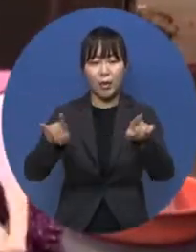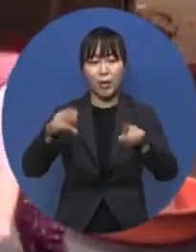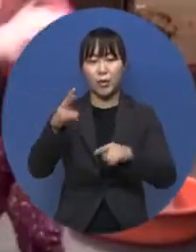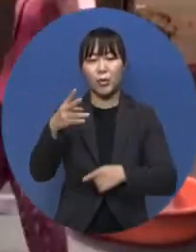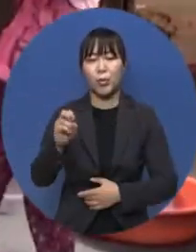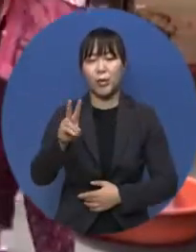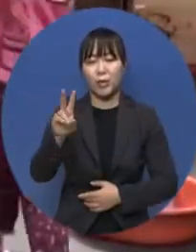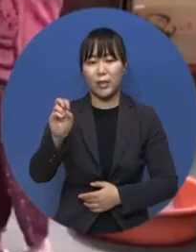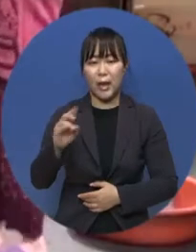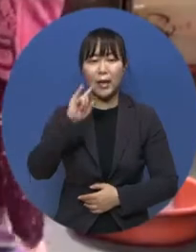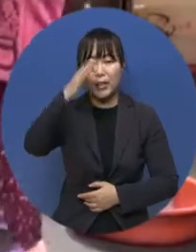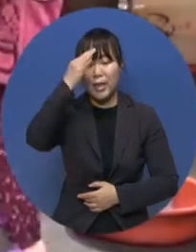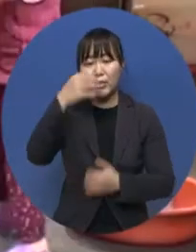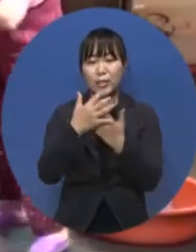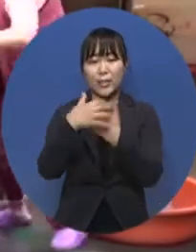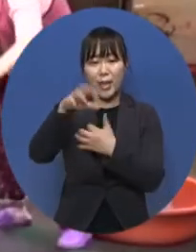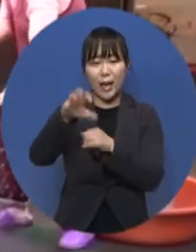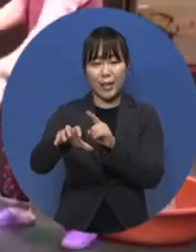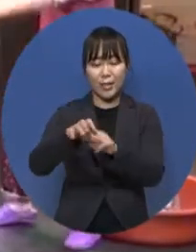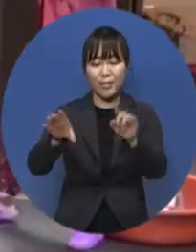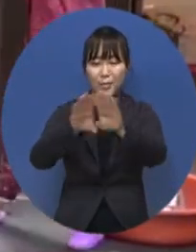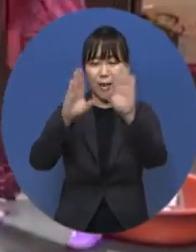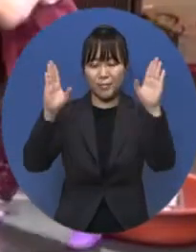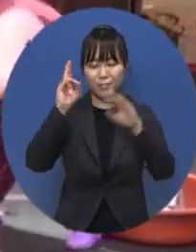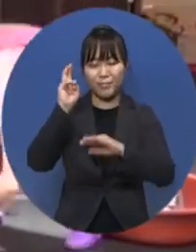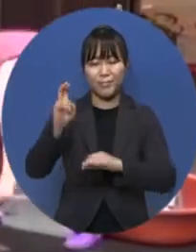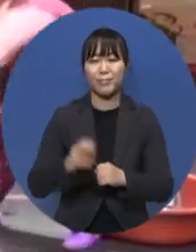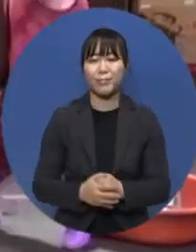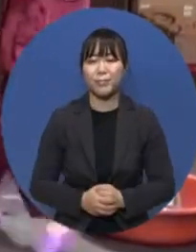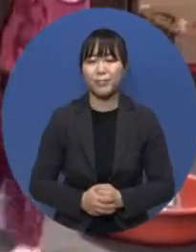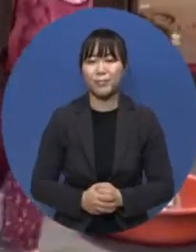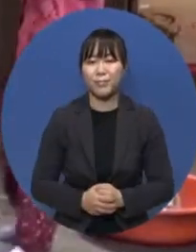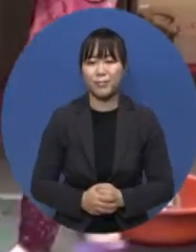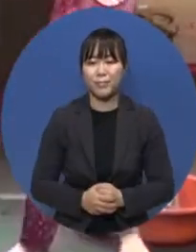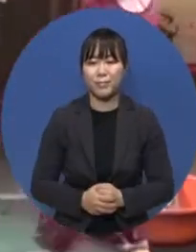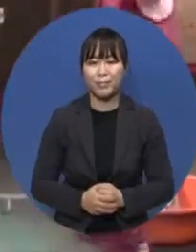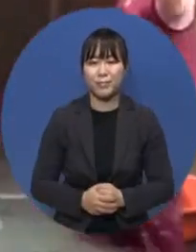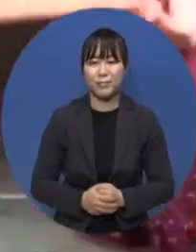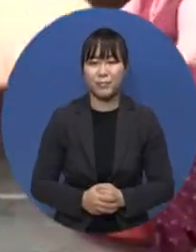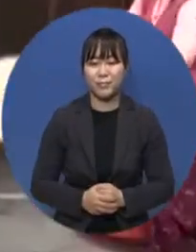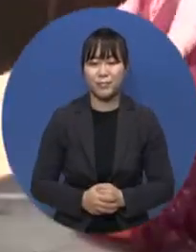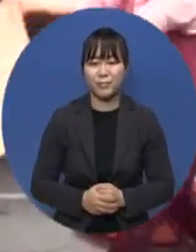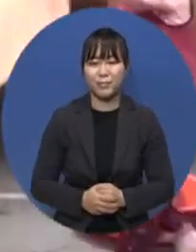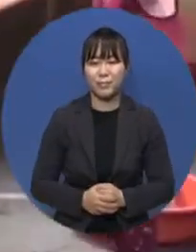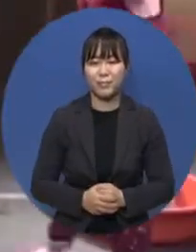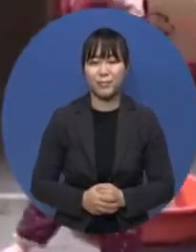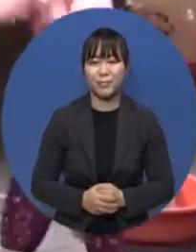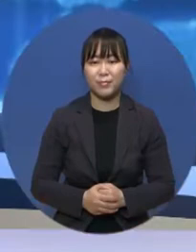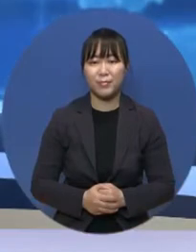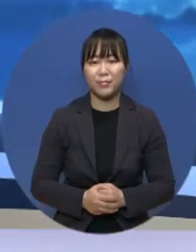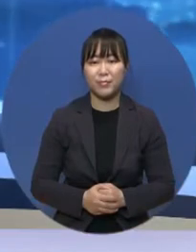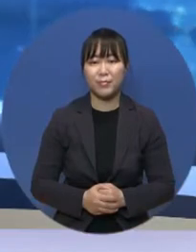동양예술극장 1관에서 다시 공연될 예정입니다. 복지TV 뉴스 조아영이었습니다.